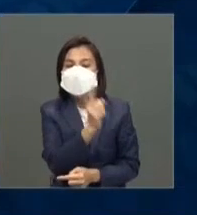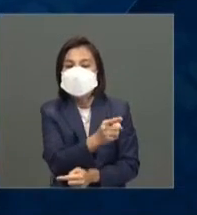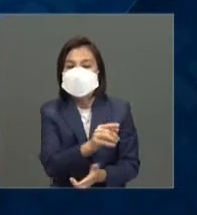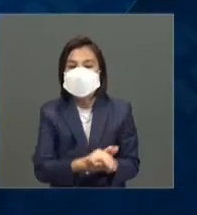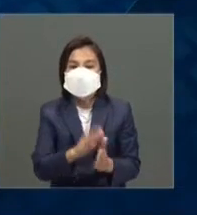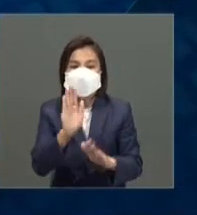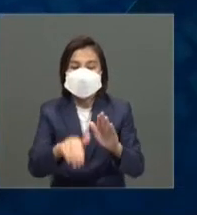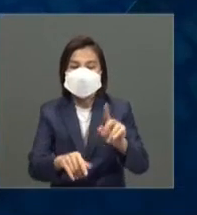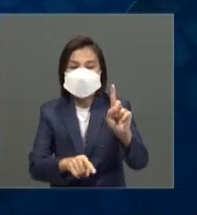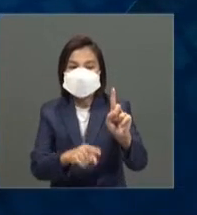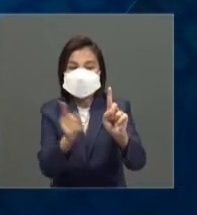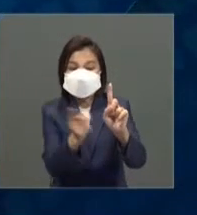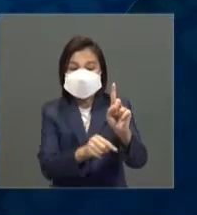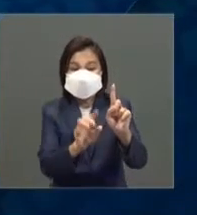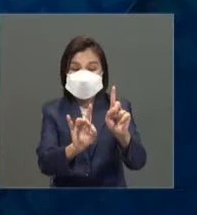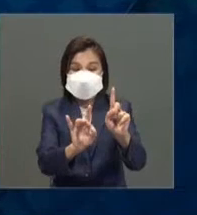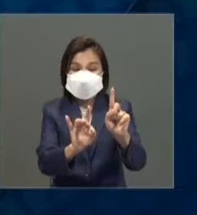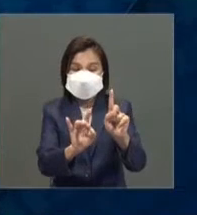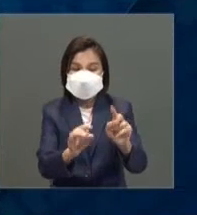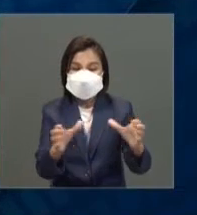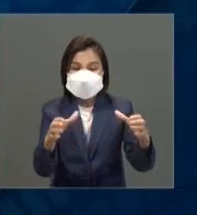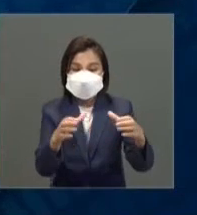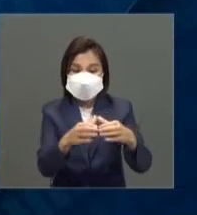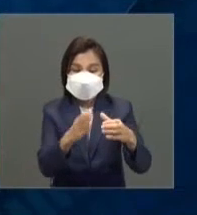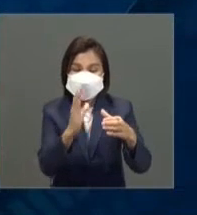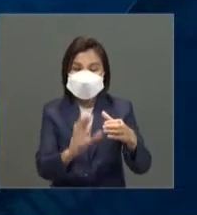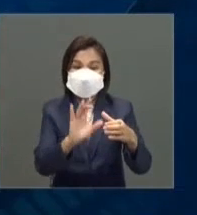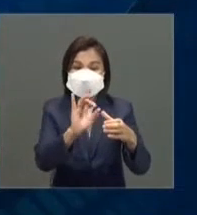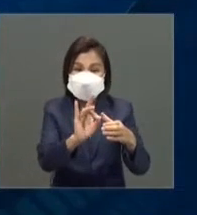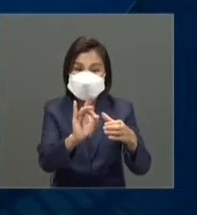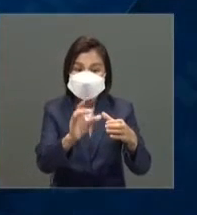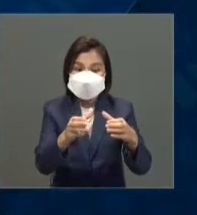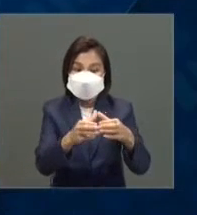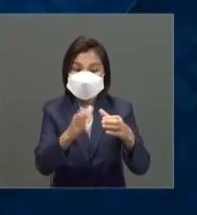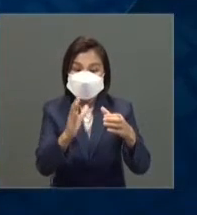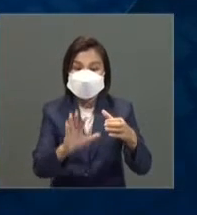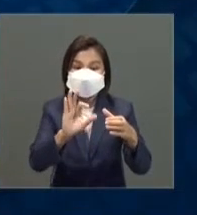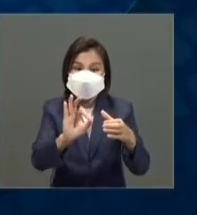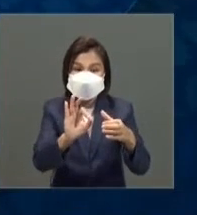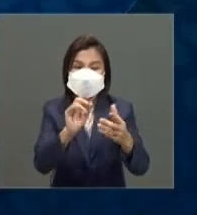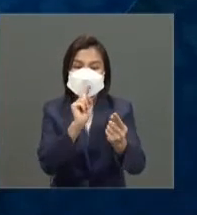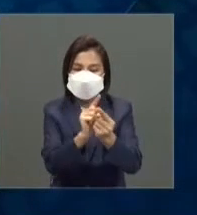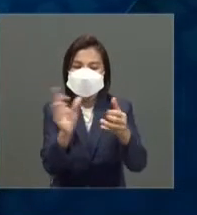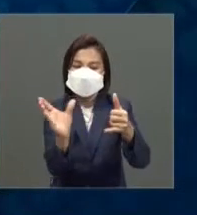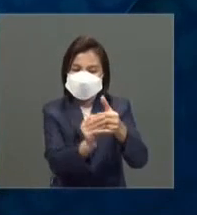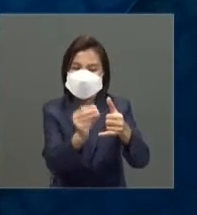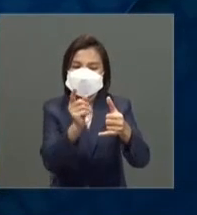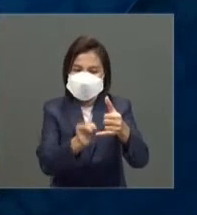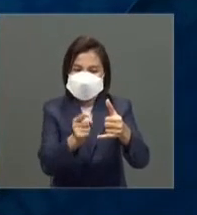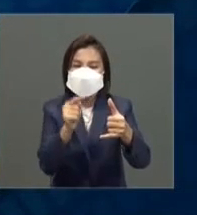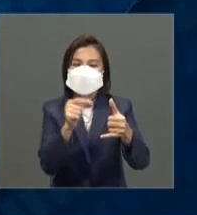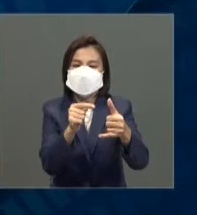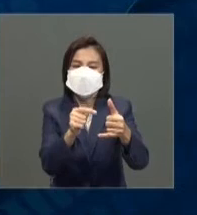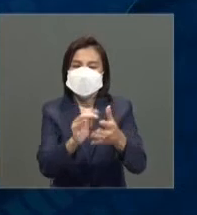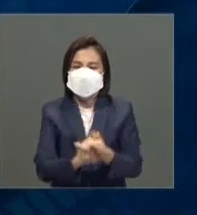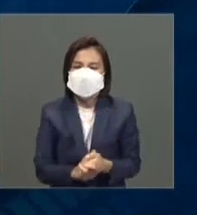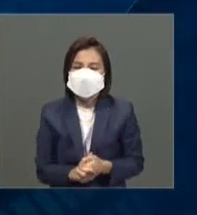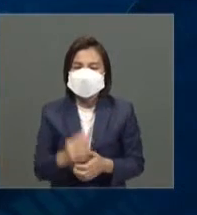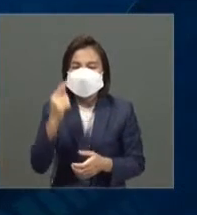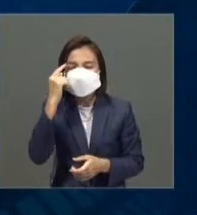1ใน8คนหรือ1ใน9คนก็จะเจอ1คนละนะครับตอนนี้ฝากท่านช่วย เรียกว่